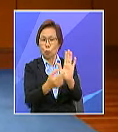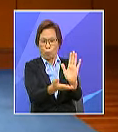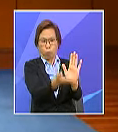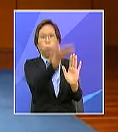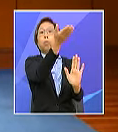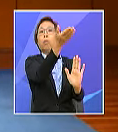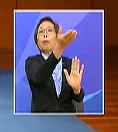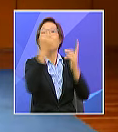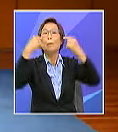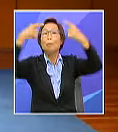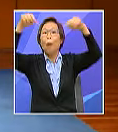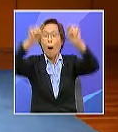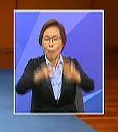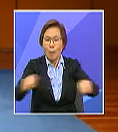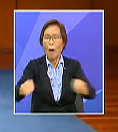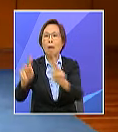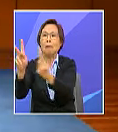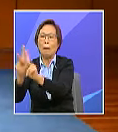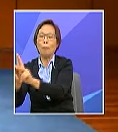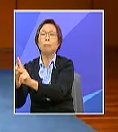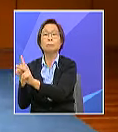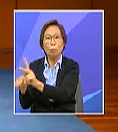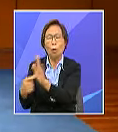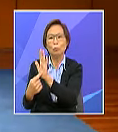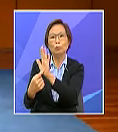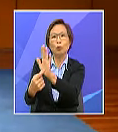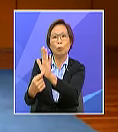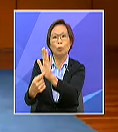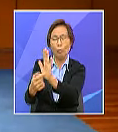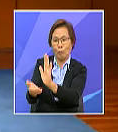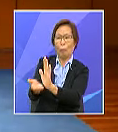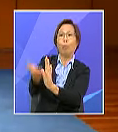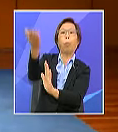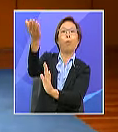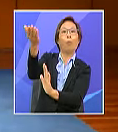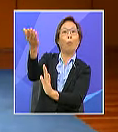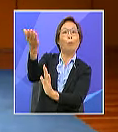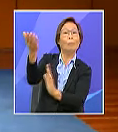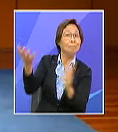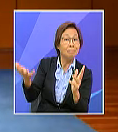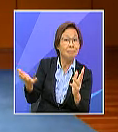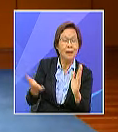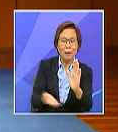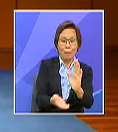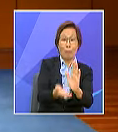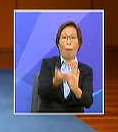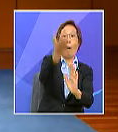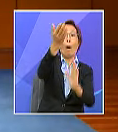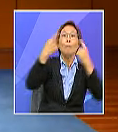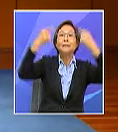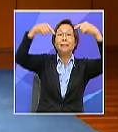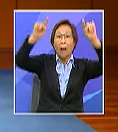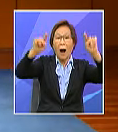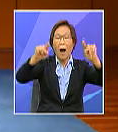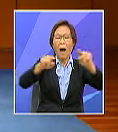dan pencapaian calwa Banda juga menunjukkan peningkatan namun peningkatan pencapaian